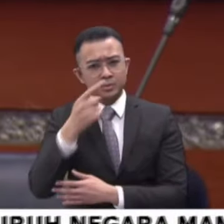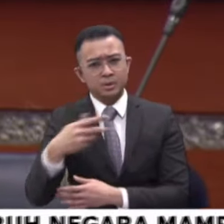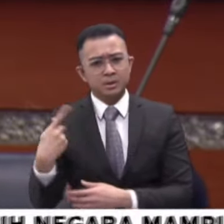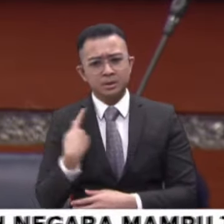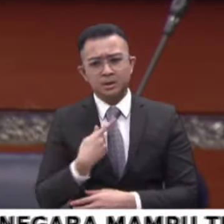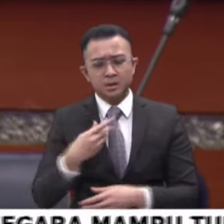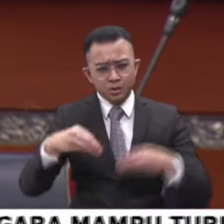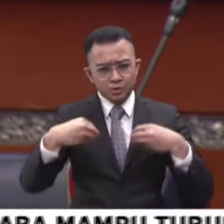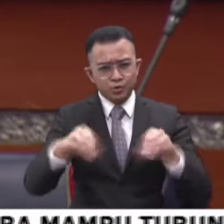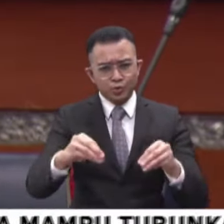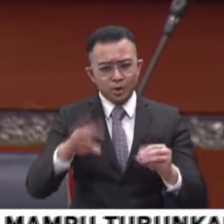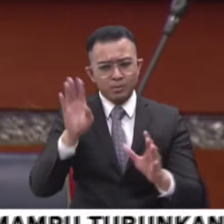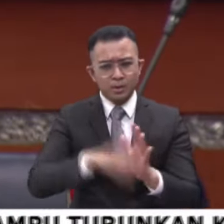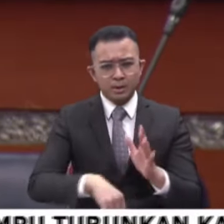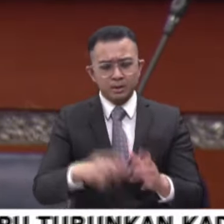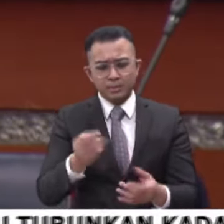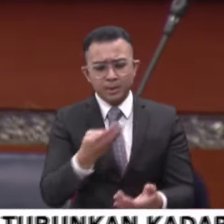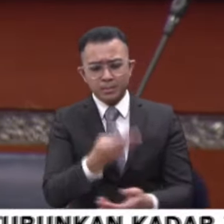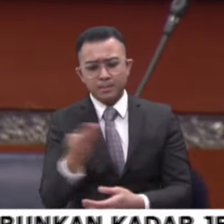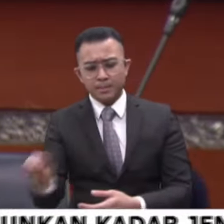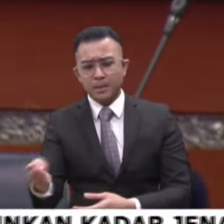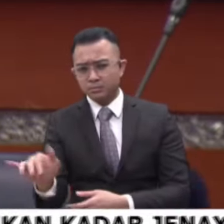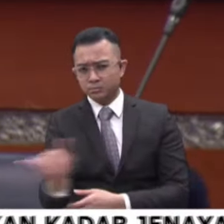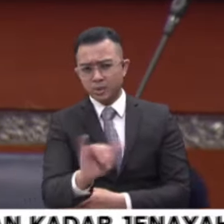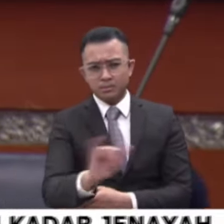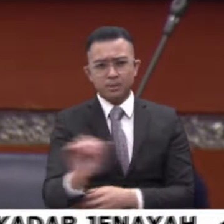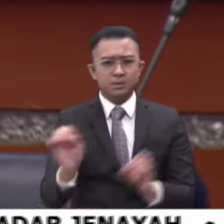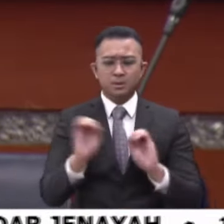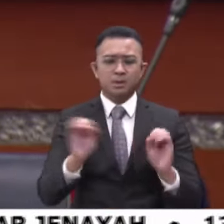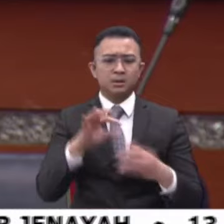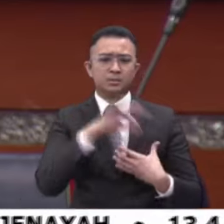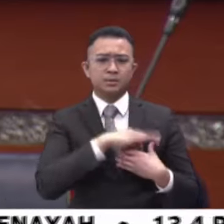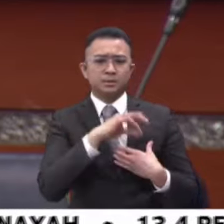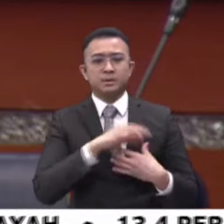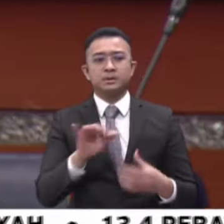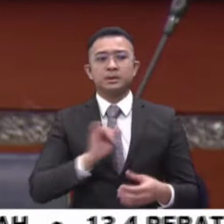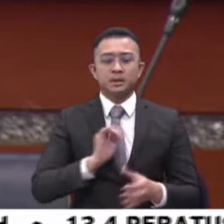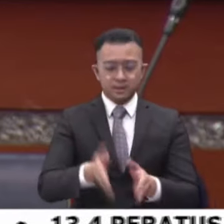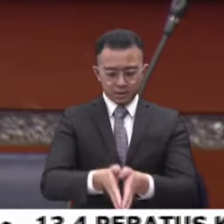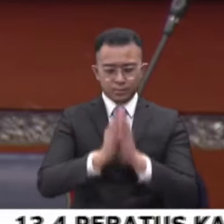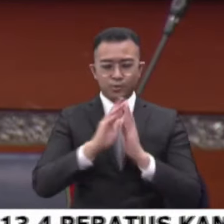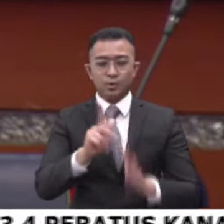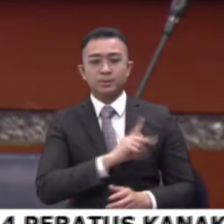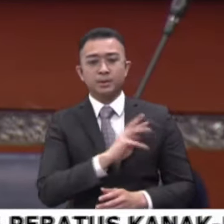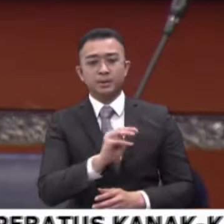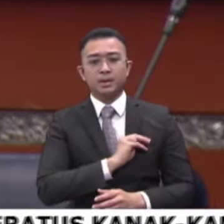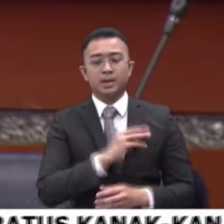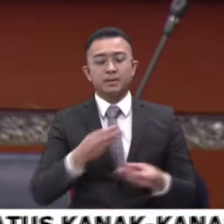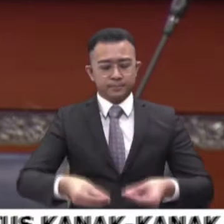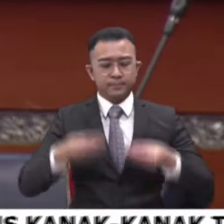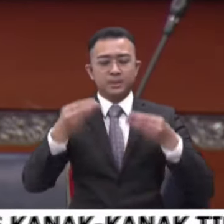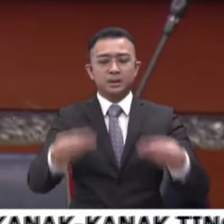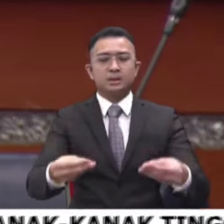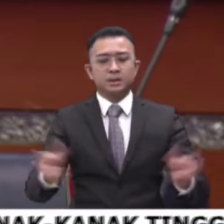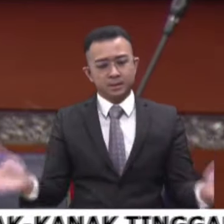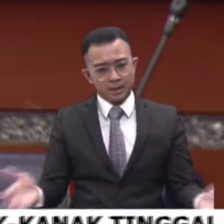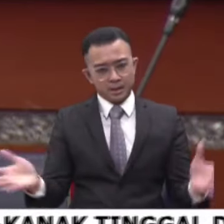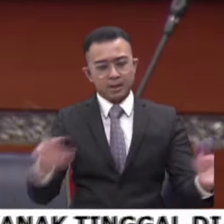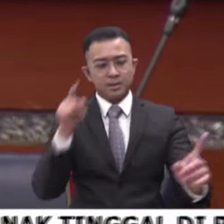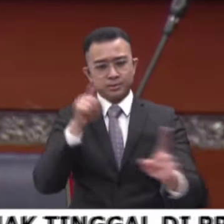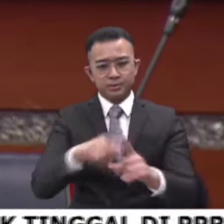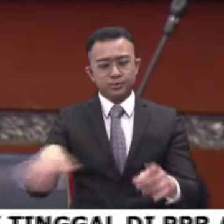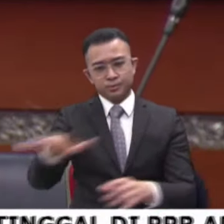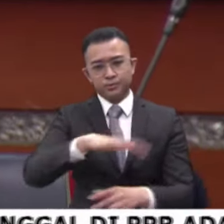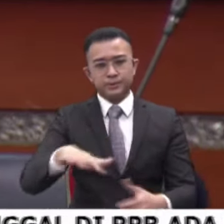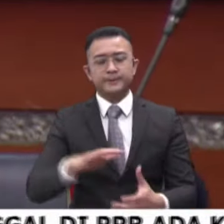kita jual murah, kos barang, bahan mentah semua sama. Tak ada keuntungan. Jadi saya mohon kementerian ni supaya memberikan galakan kepada